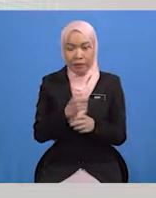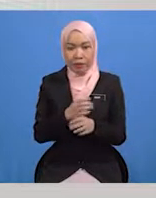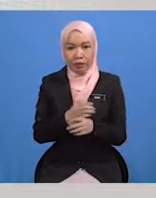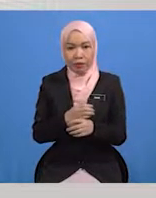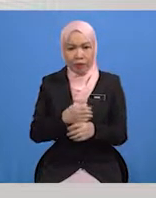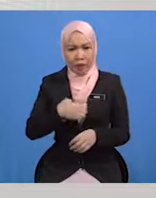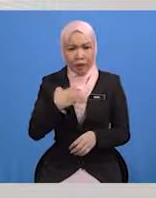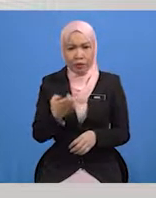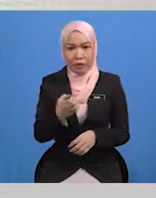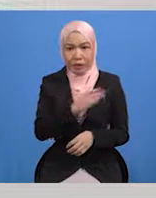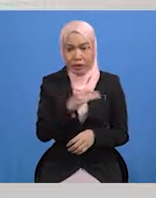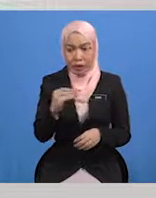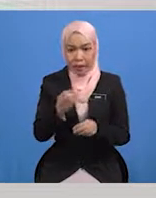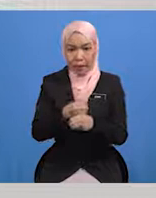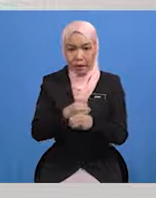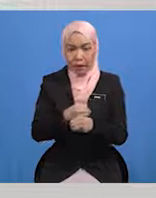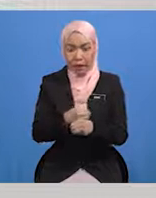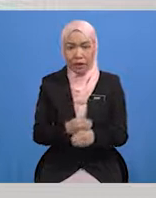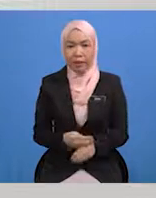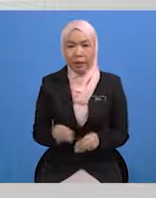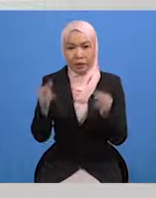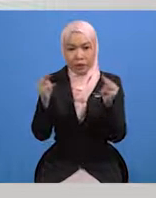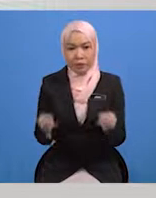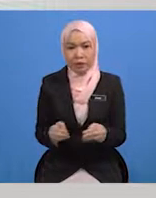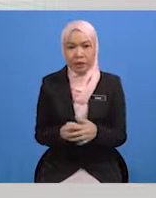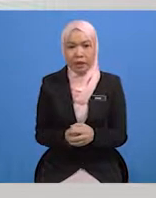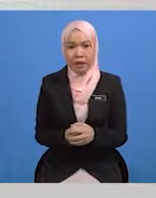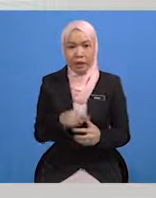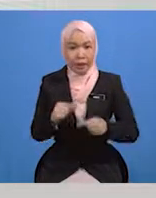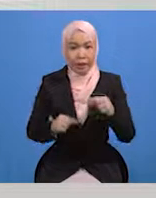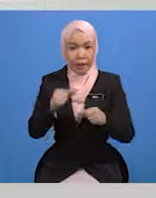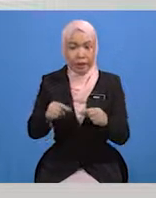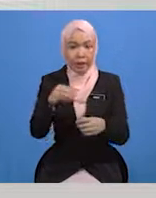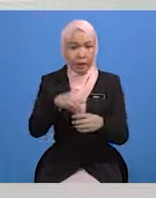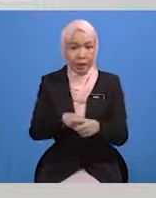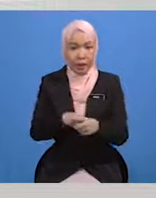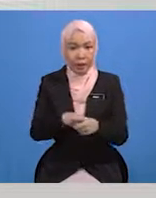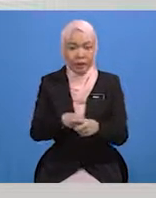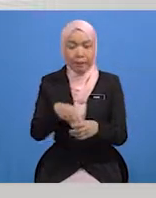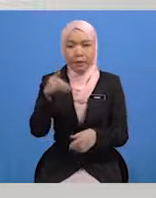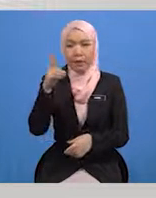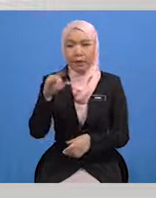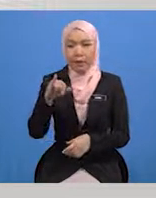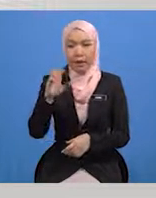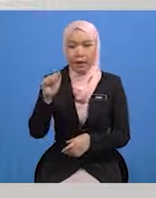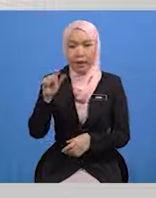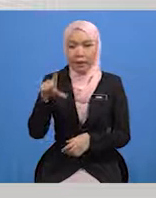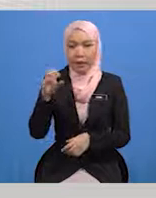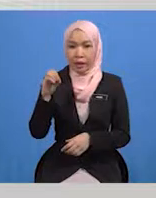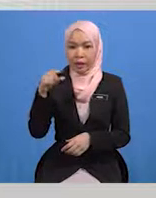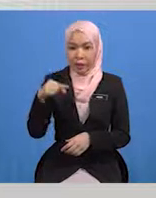manusia, digerakkan oleh dialog watak-watak dengan menzahirkan